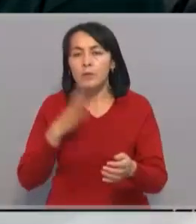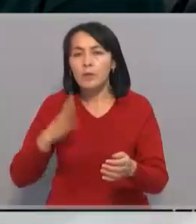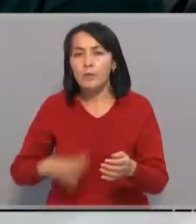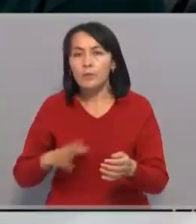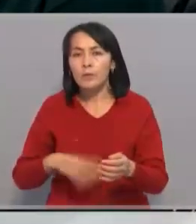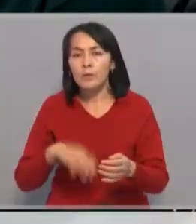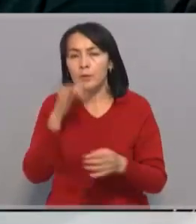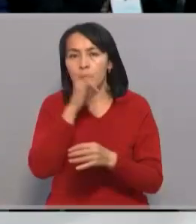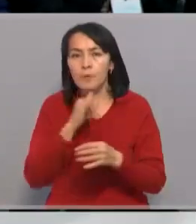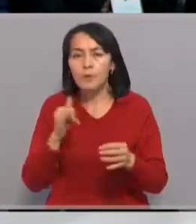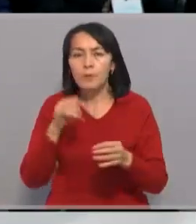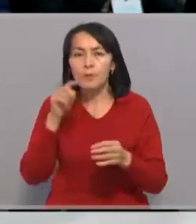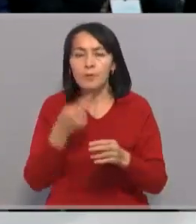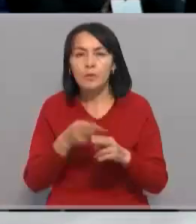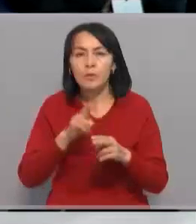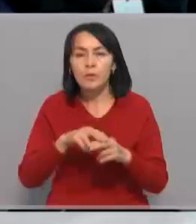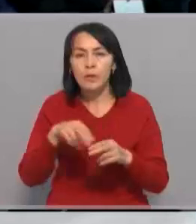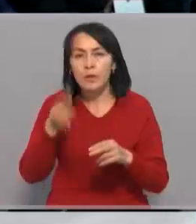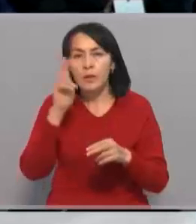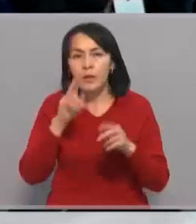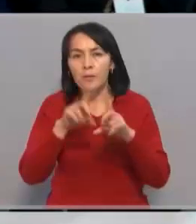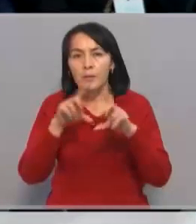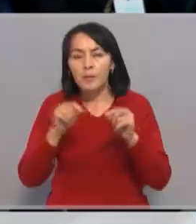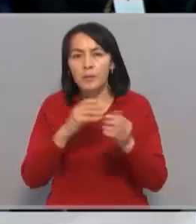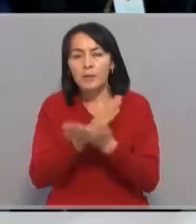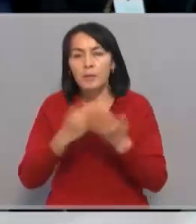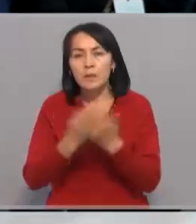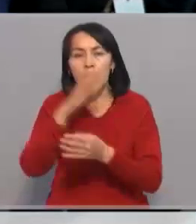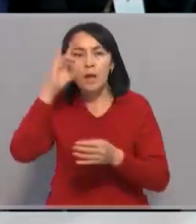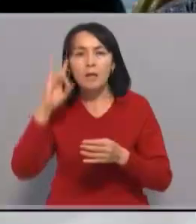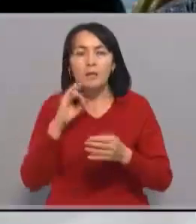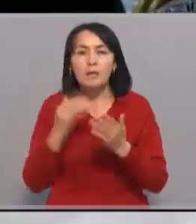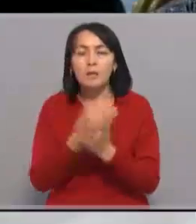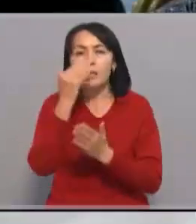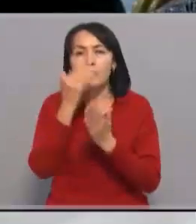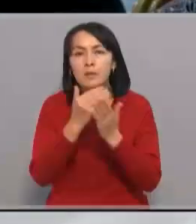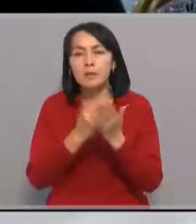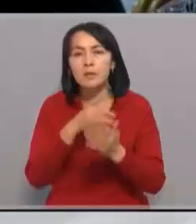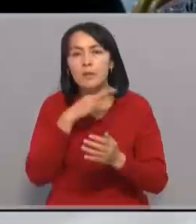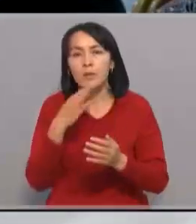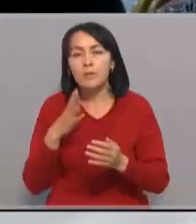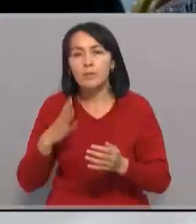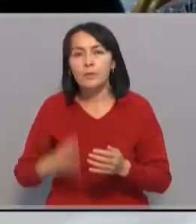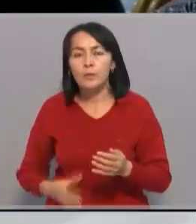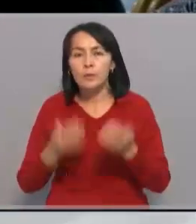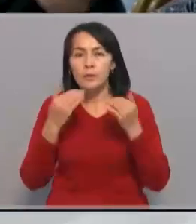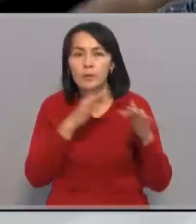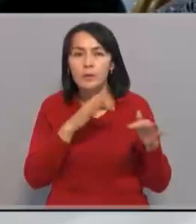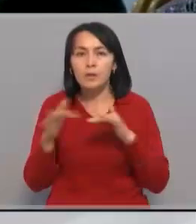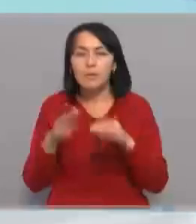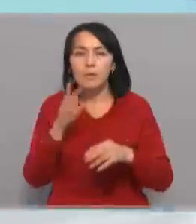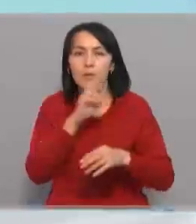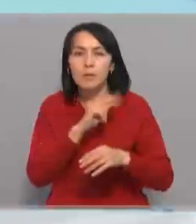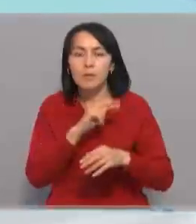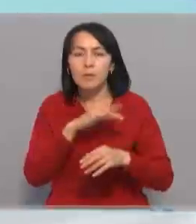қалуға қолбайлау екен. Сондықтан мекеме қызметкерлері жаңа Қазақстанның жаңа саясатынан көп үміт күтеді. Шара барысында